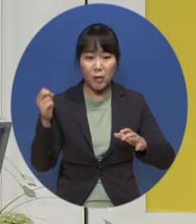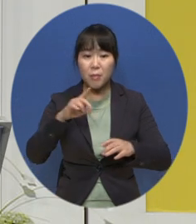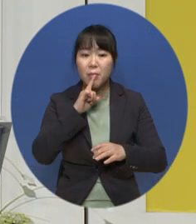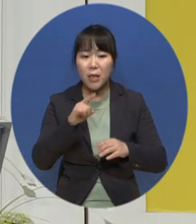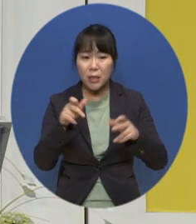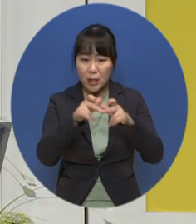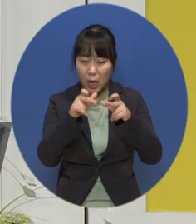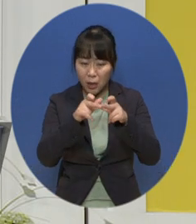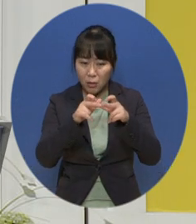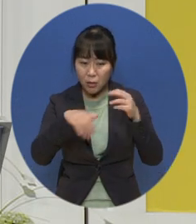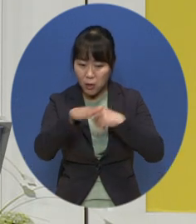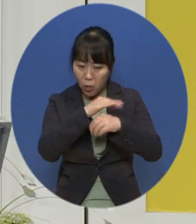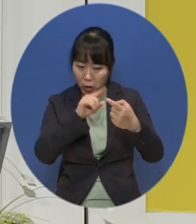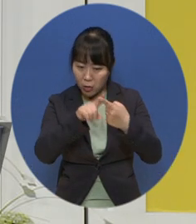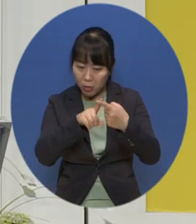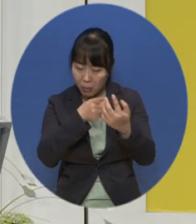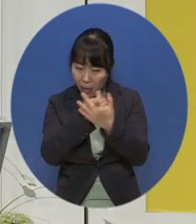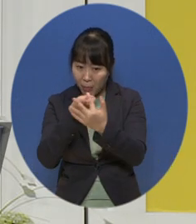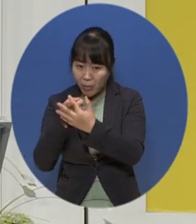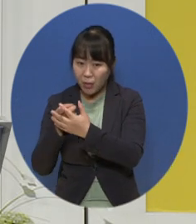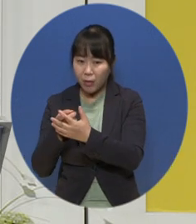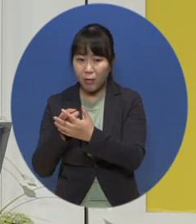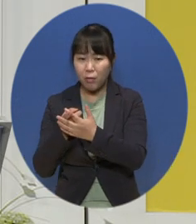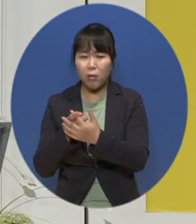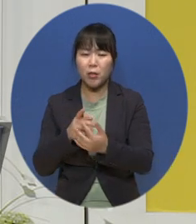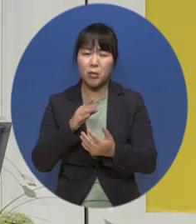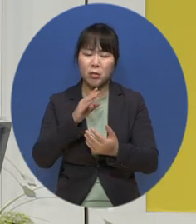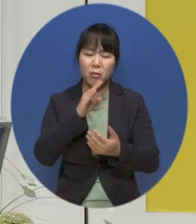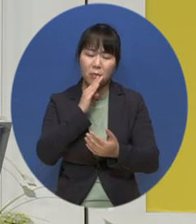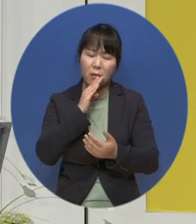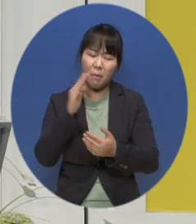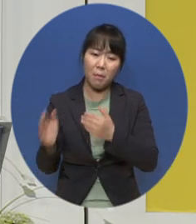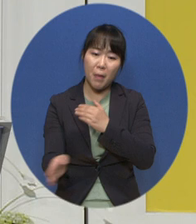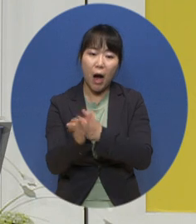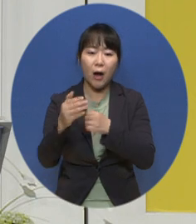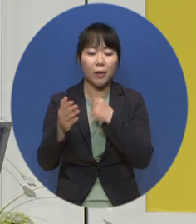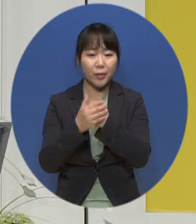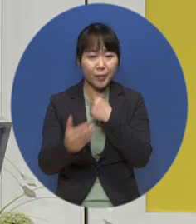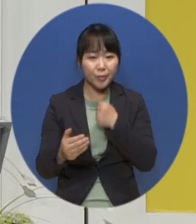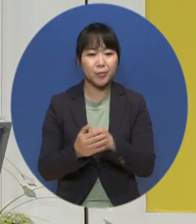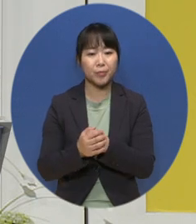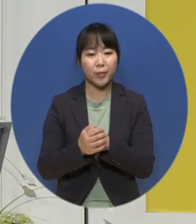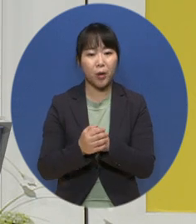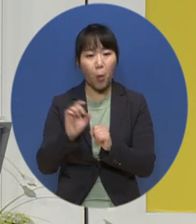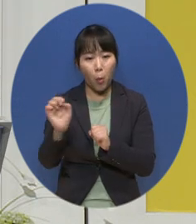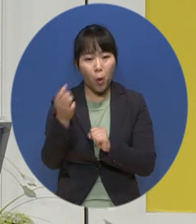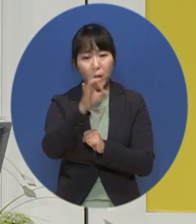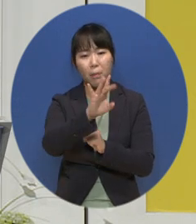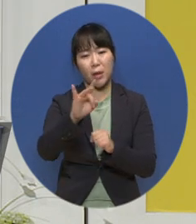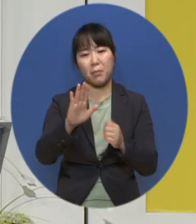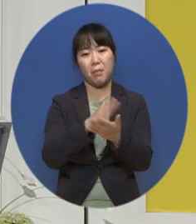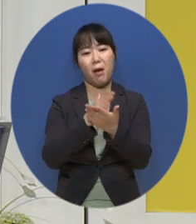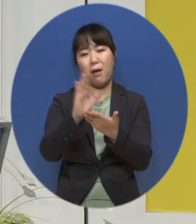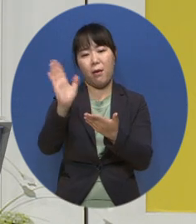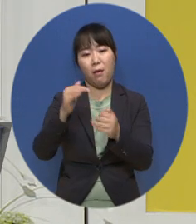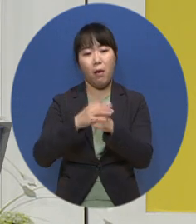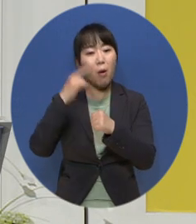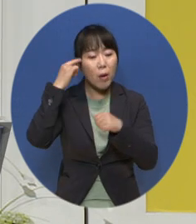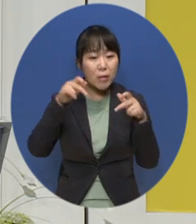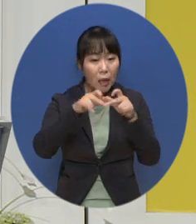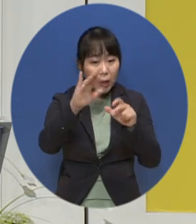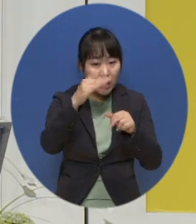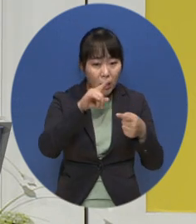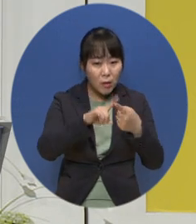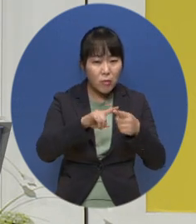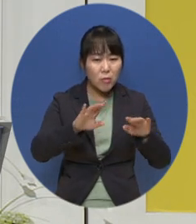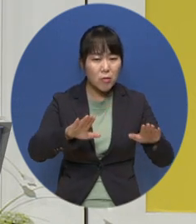파악에 될것 예 그러하다 볼게 그건 너무 개판으로 들어가서 원인별로 몰로 지도안 했어요 왜 장애아 되네요